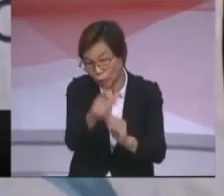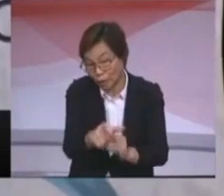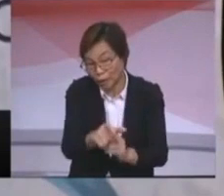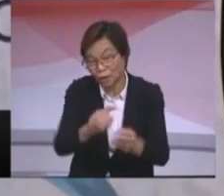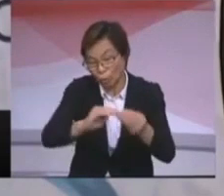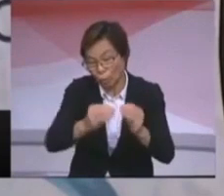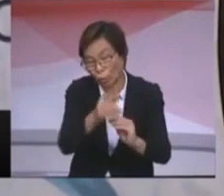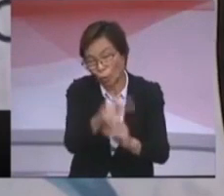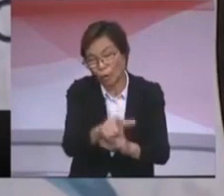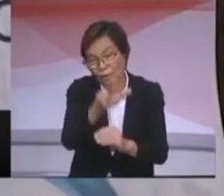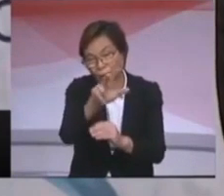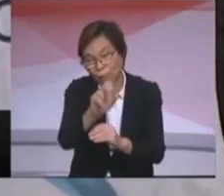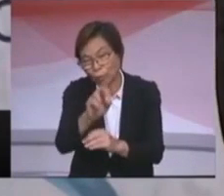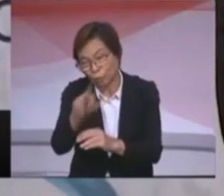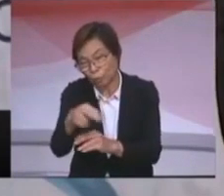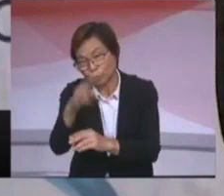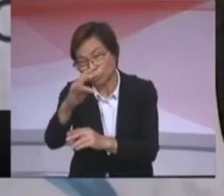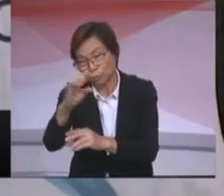kes ke